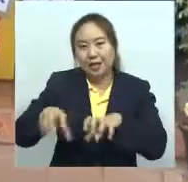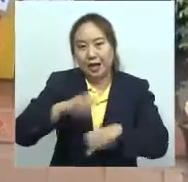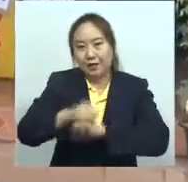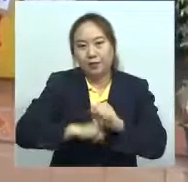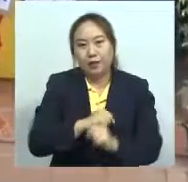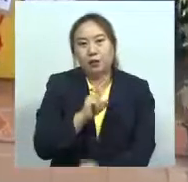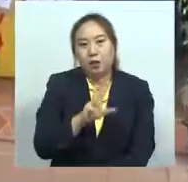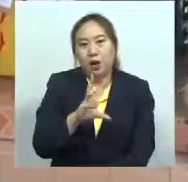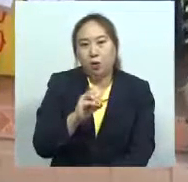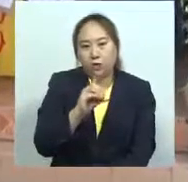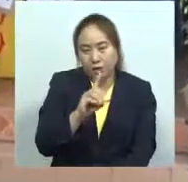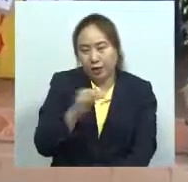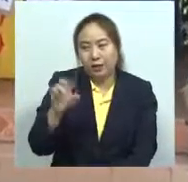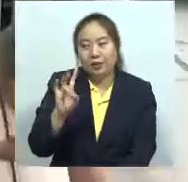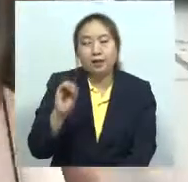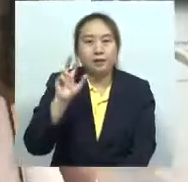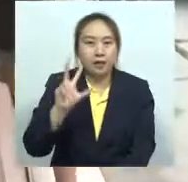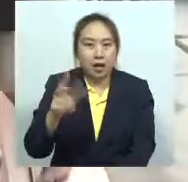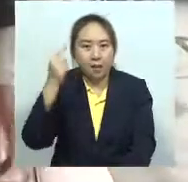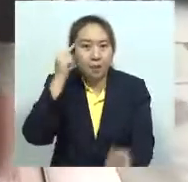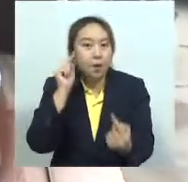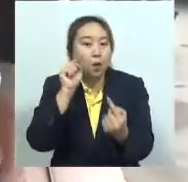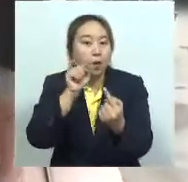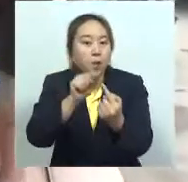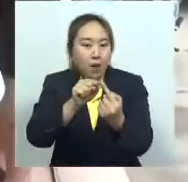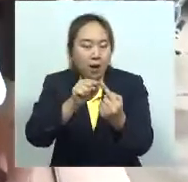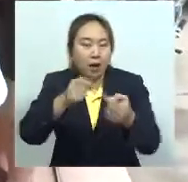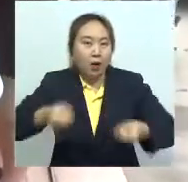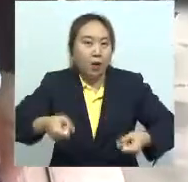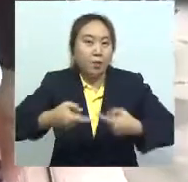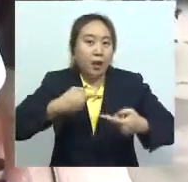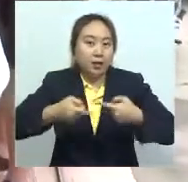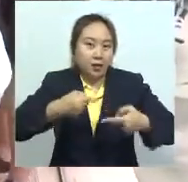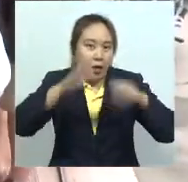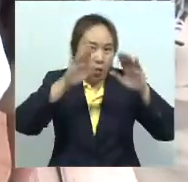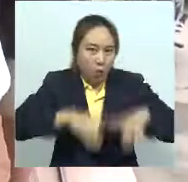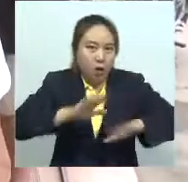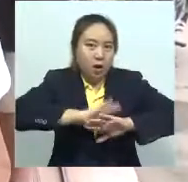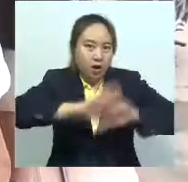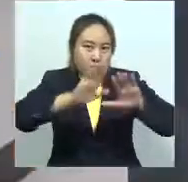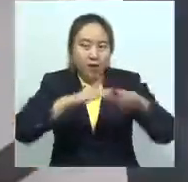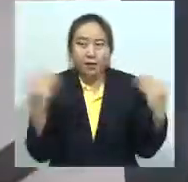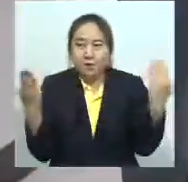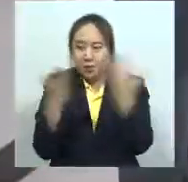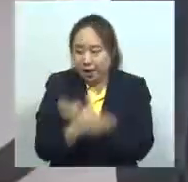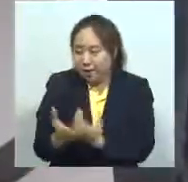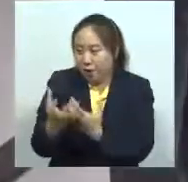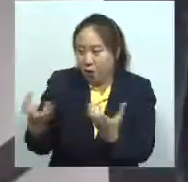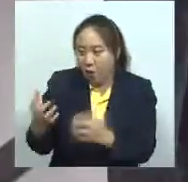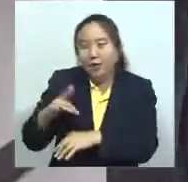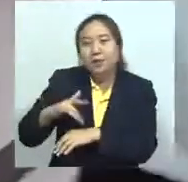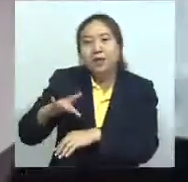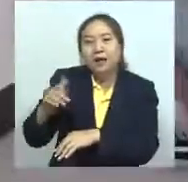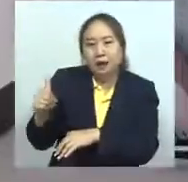ง 2,573 ตั้งเป้าหมายลดละเลิกใช้พลาสติกหันมาใช้วัสดุที่เป็นมิตรกับสิ่งแวดล้อมแ